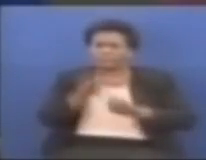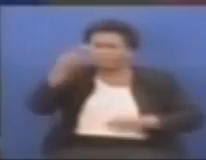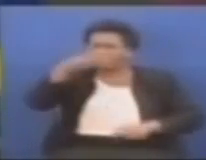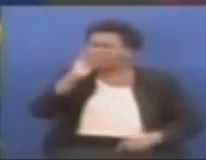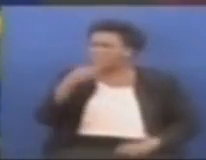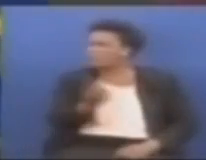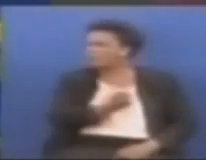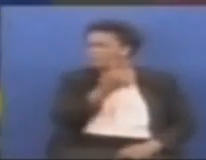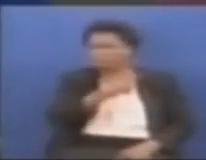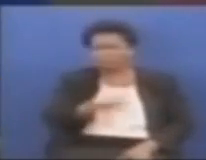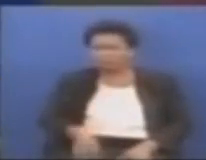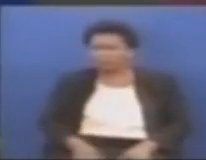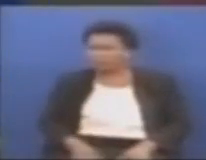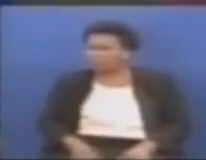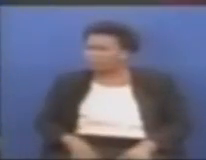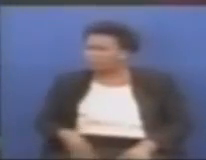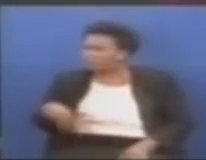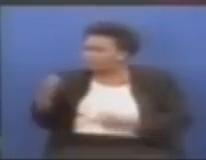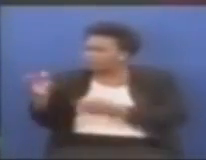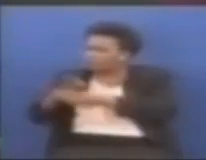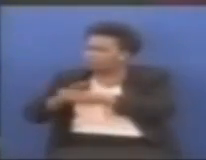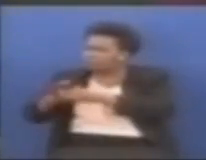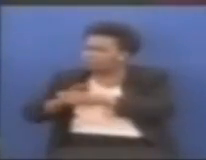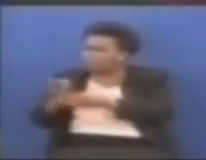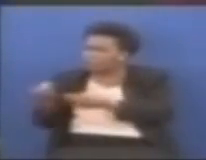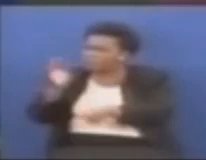tushirikiane katika kueneza elimu hiyo.